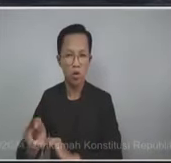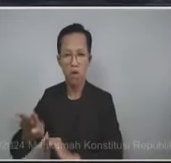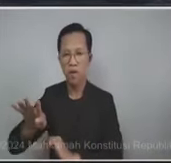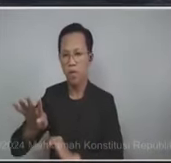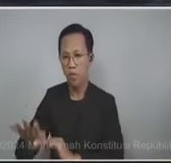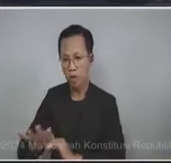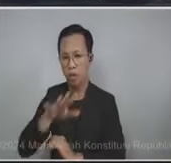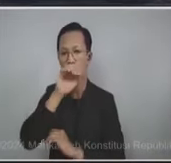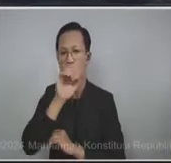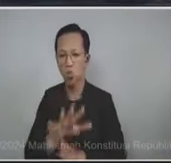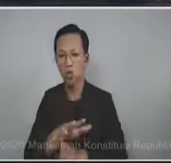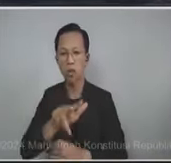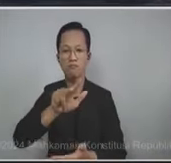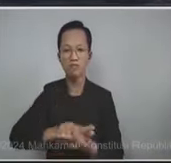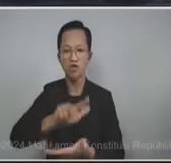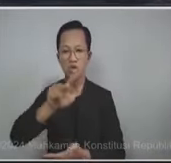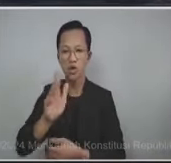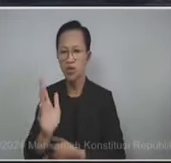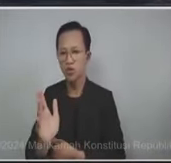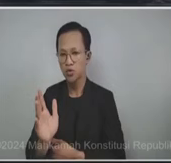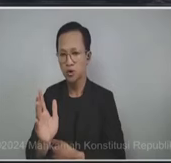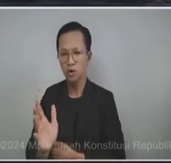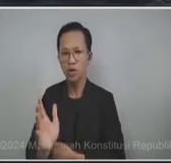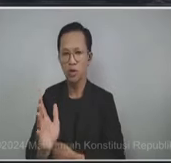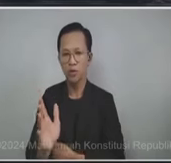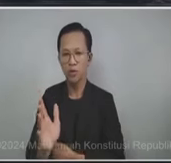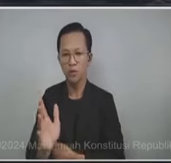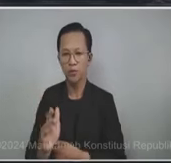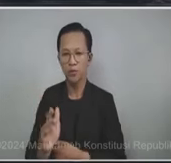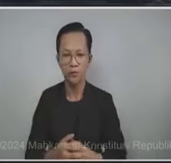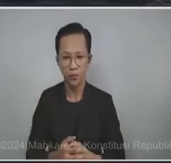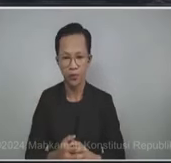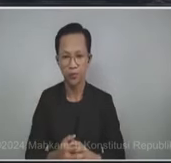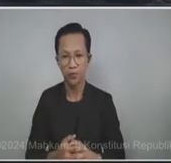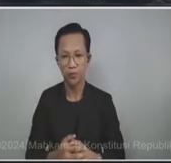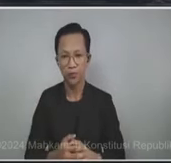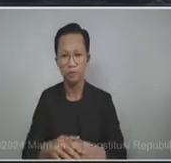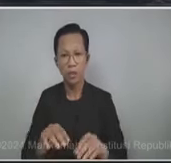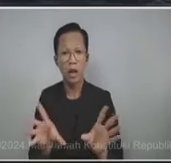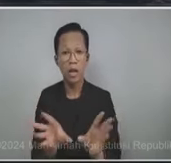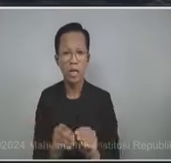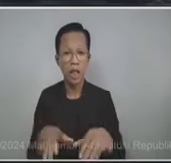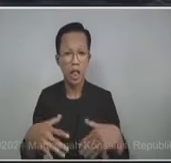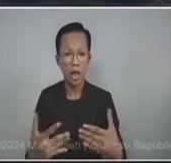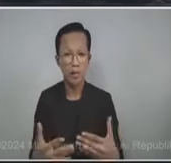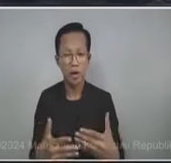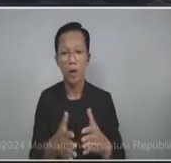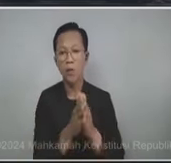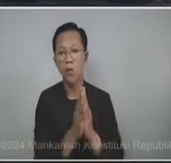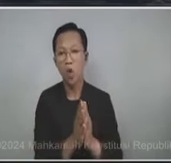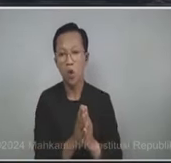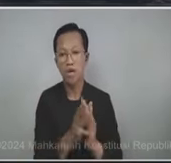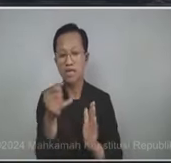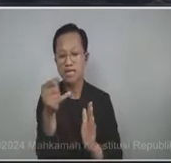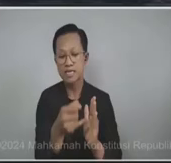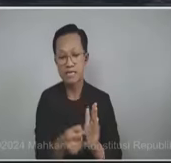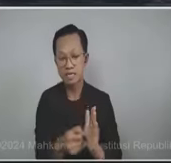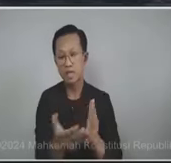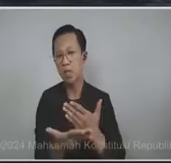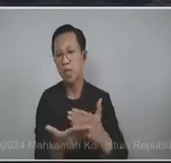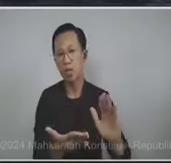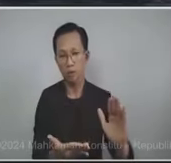2024 telah diucapkan dalam putusan sebelumnya dengan Amar menolak permohonan pemohon Oleh karena itu pertimbangan